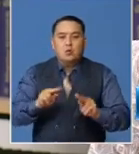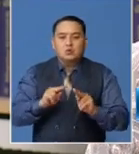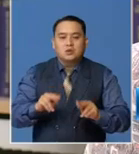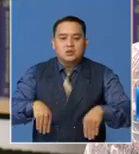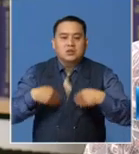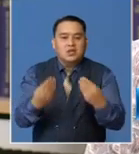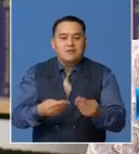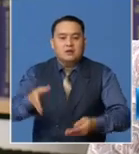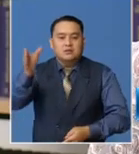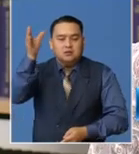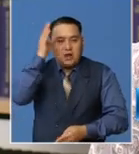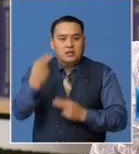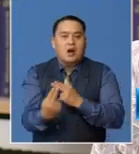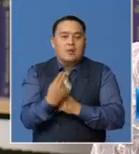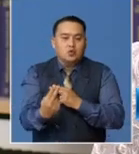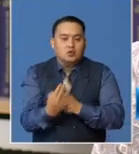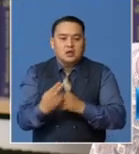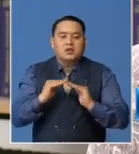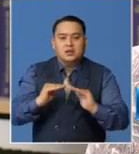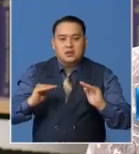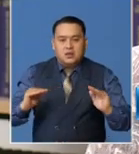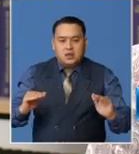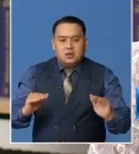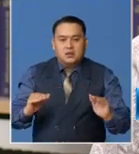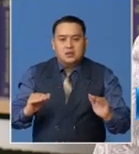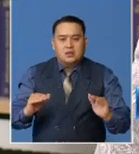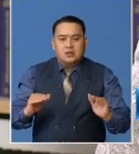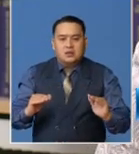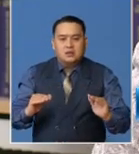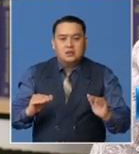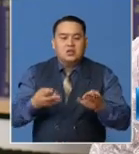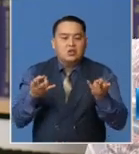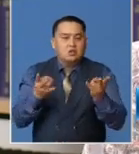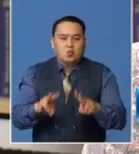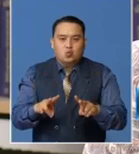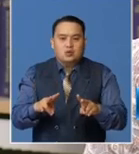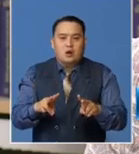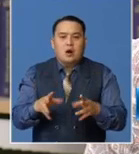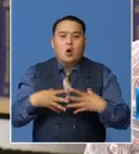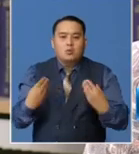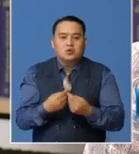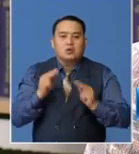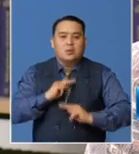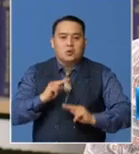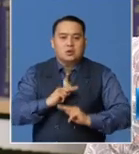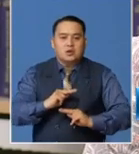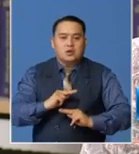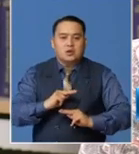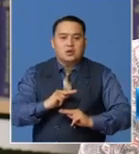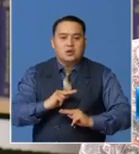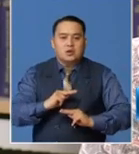знания детям а не заниматься ненужными общественными работами